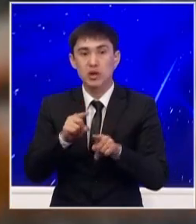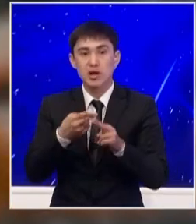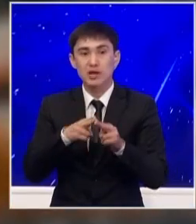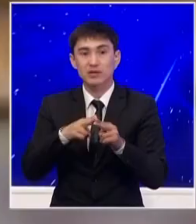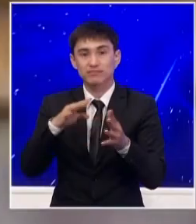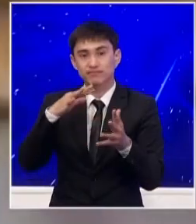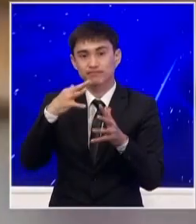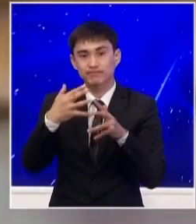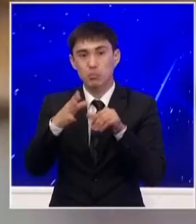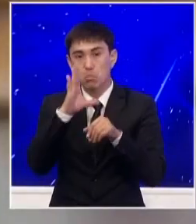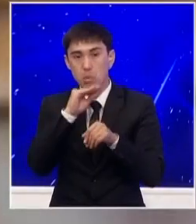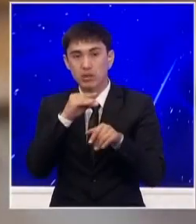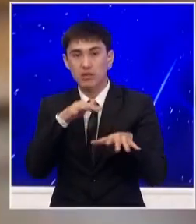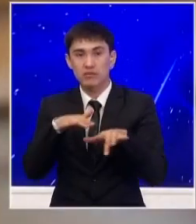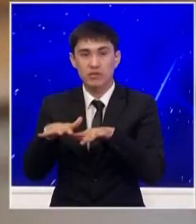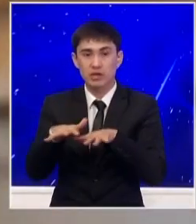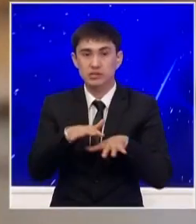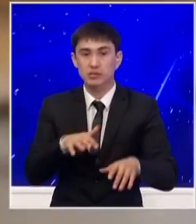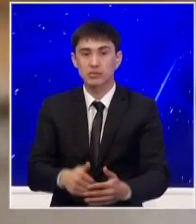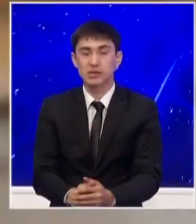кинетическая инсталляция могла двигаться.